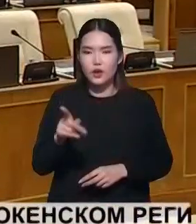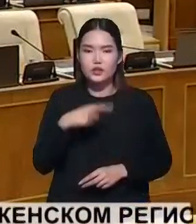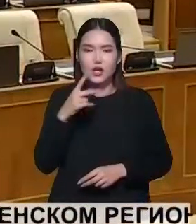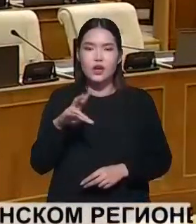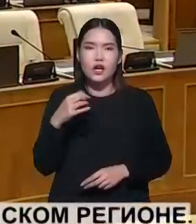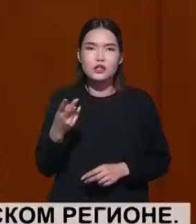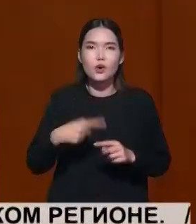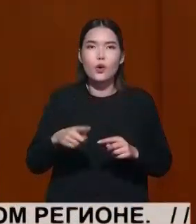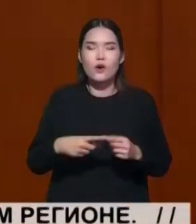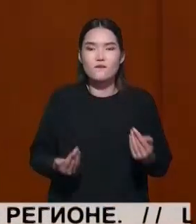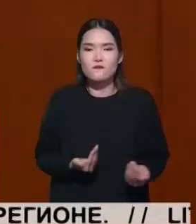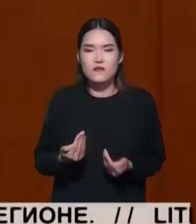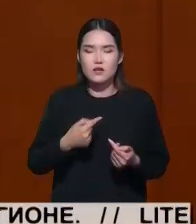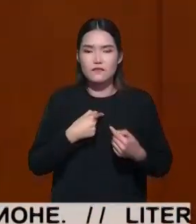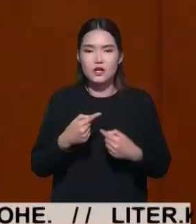на грани